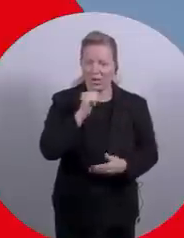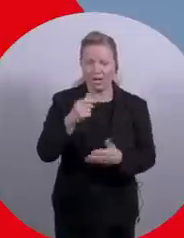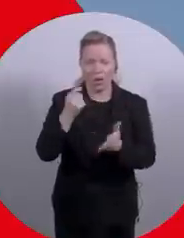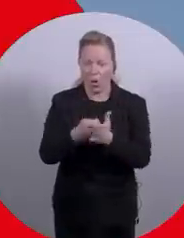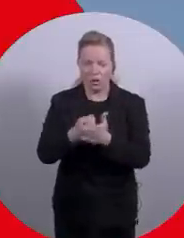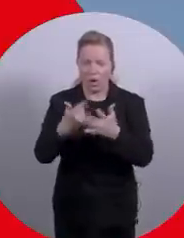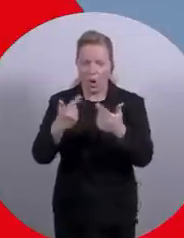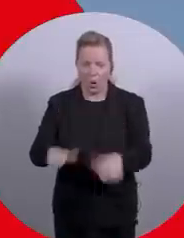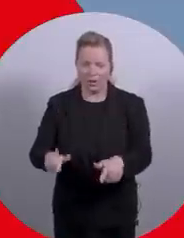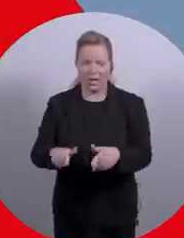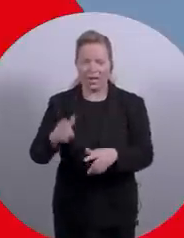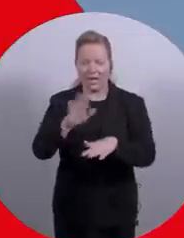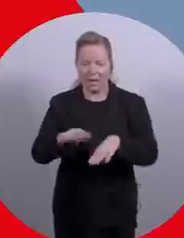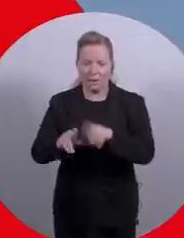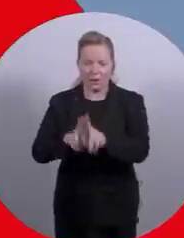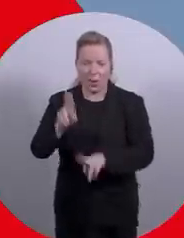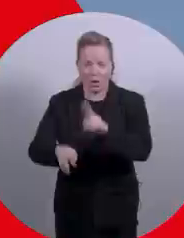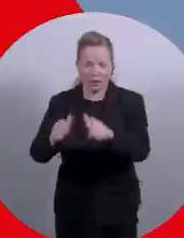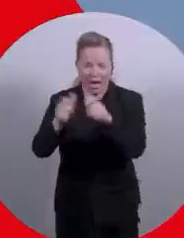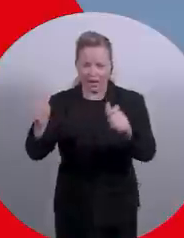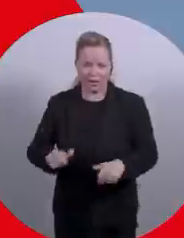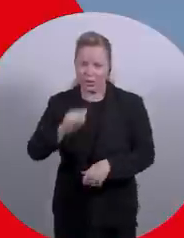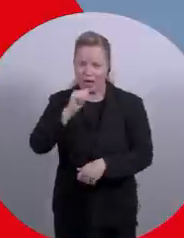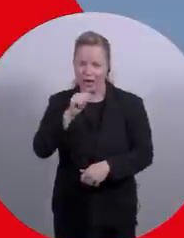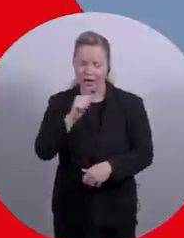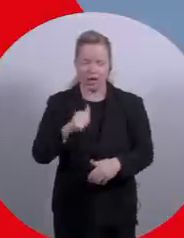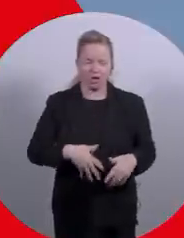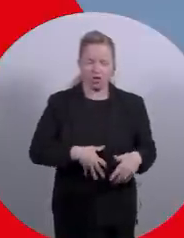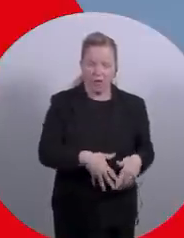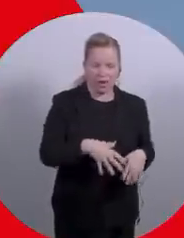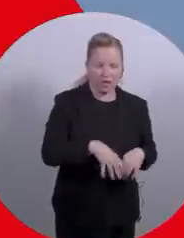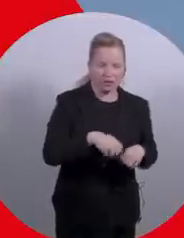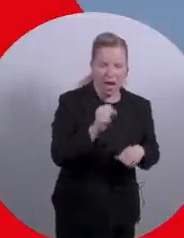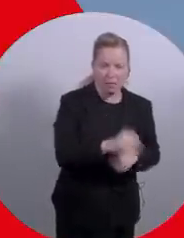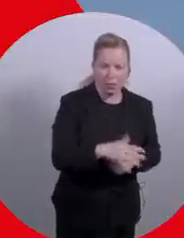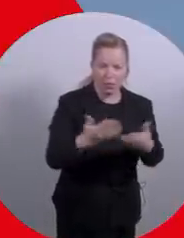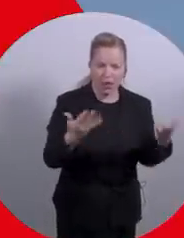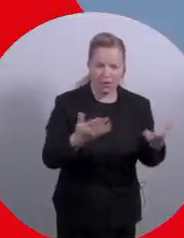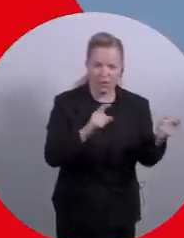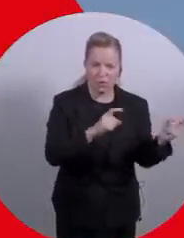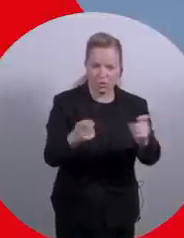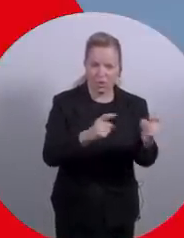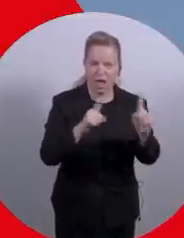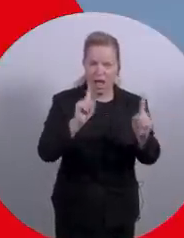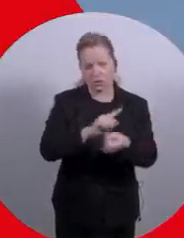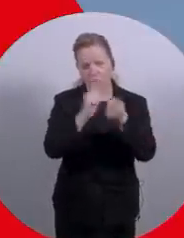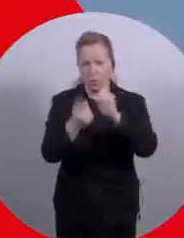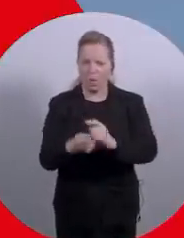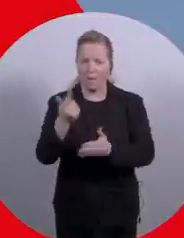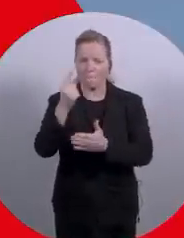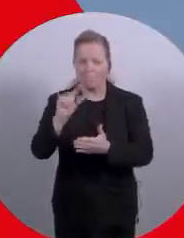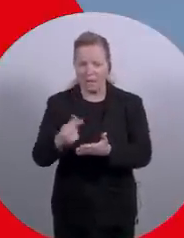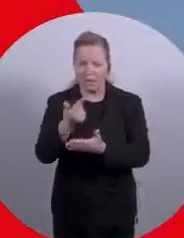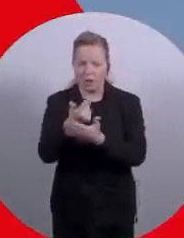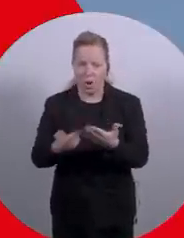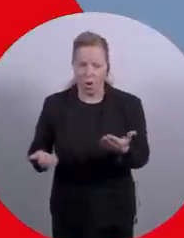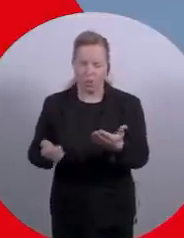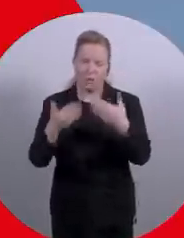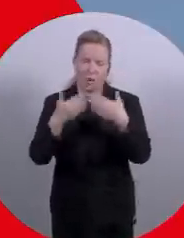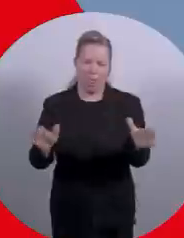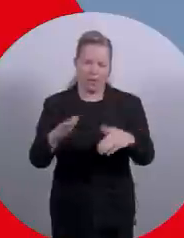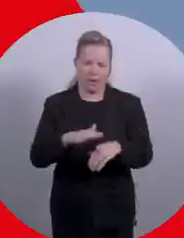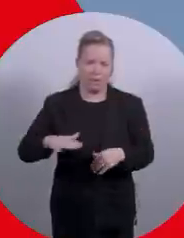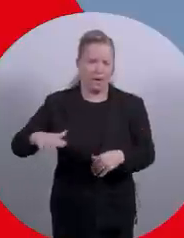Kinderbetreuungseinrichtungen man diskutiert über Schwangerschaftsabbrüche statt über einen Mindestlohn im öffentlichen Bereich